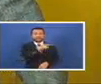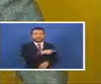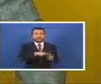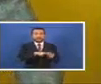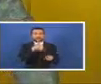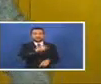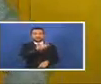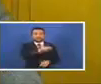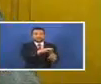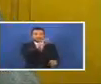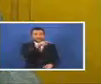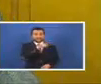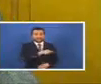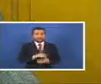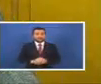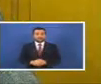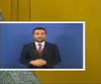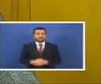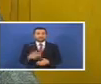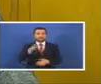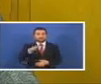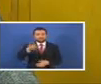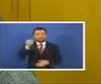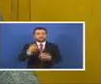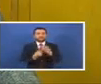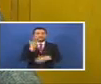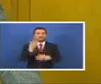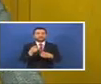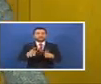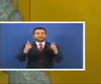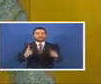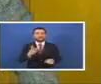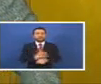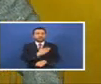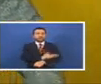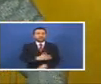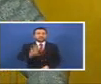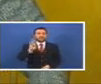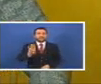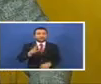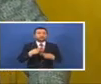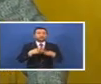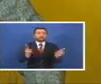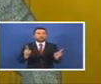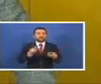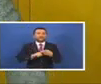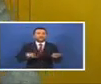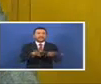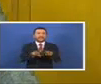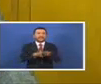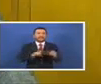Ahmet abinin şahsında simgeleşen bu ülkedeki demokrasi, özgürlük ve